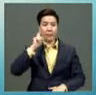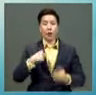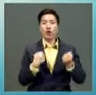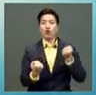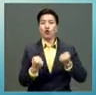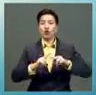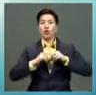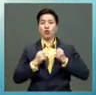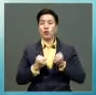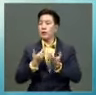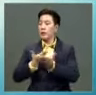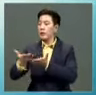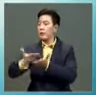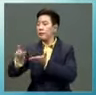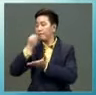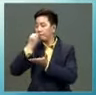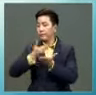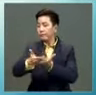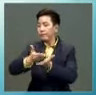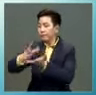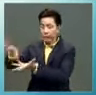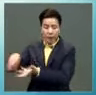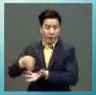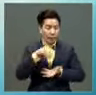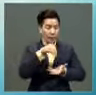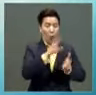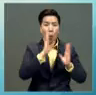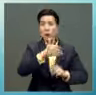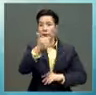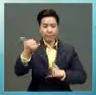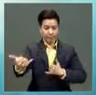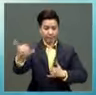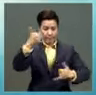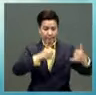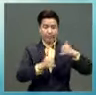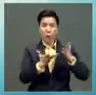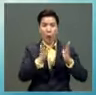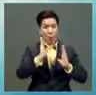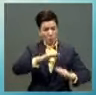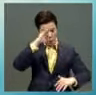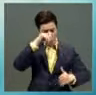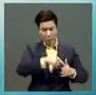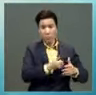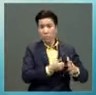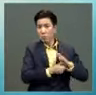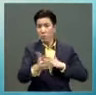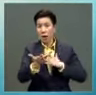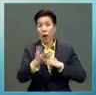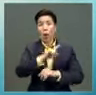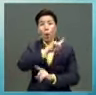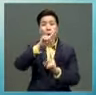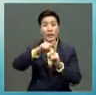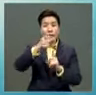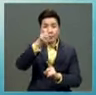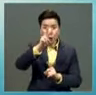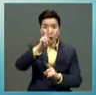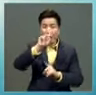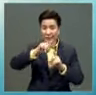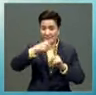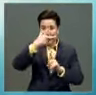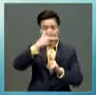รถส่วนตัวออกไปซื้ออาหารในตลาดมารับประทานไม่มีผู้อื่นมาเยี่ยมที่บ้านผู้ป่วยไม่ได้ออกนอกบ้านมาตั้งแต่วันที่12มีนาค